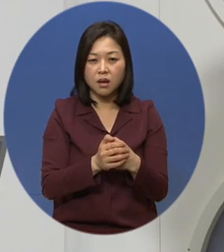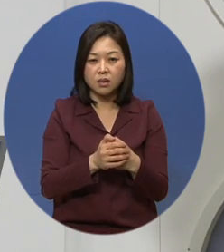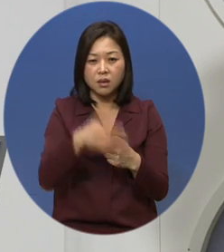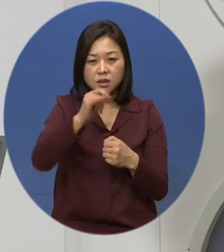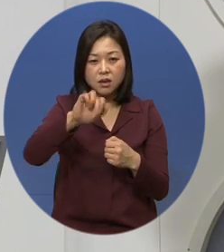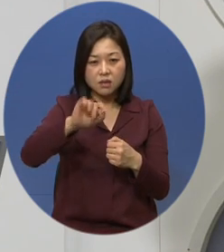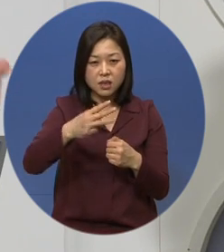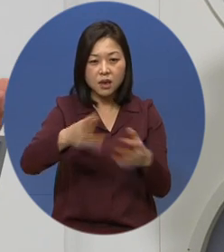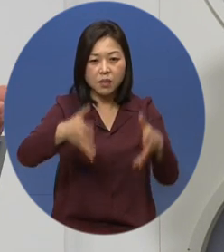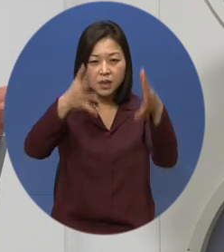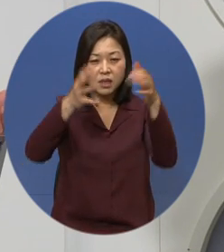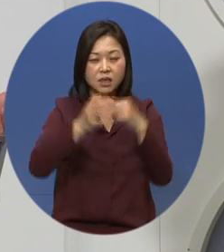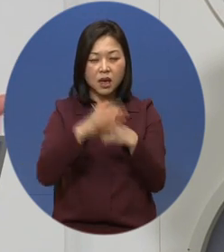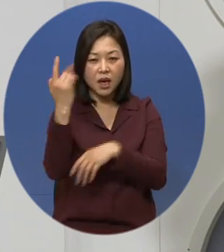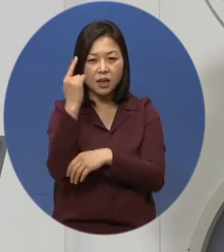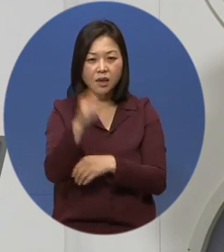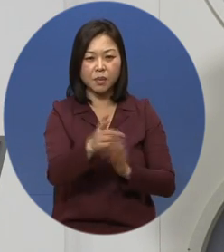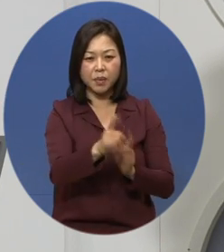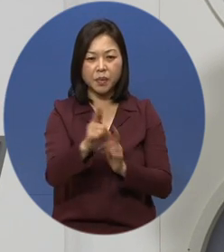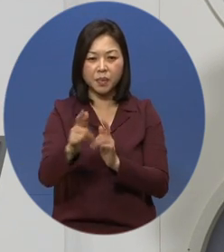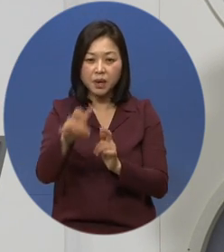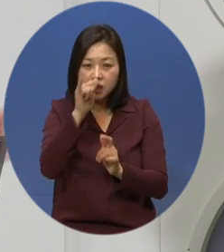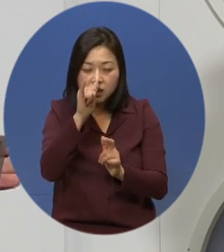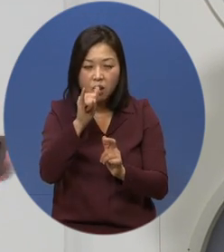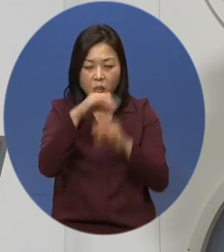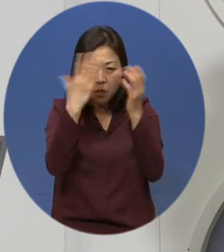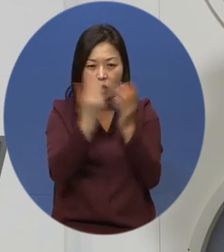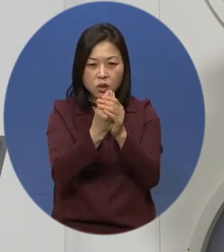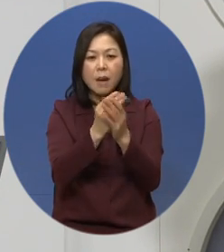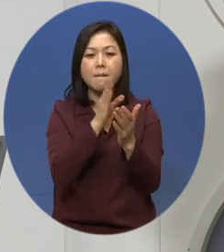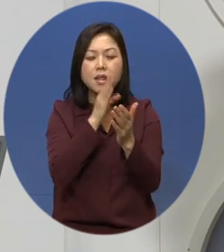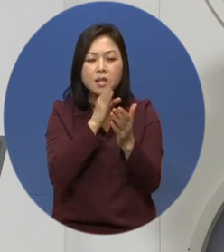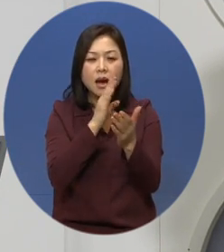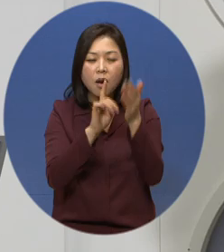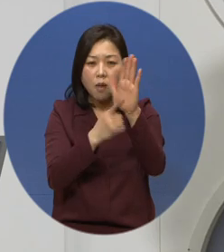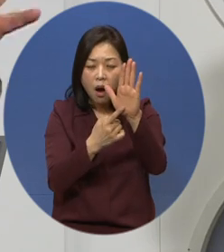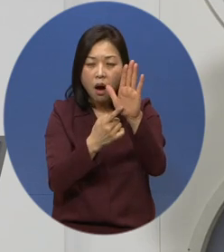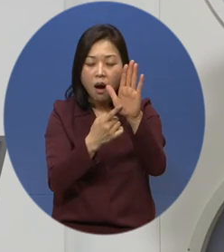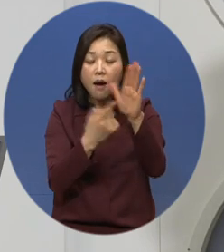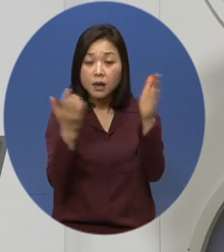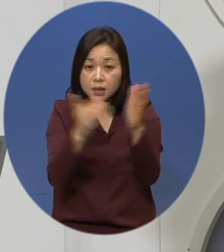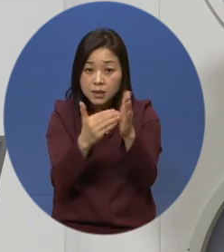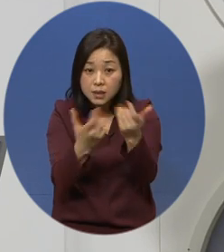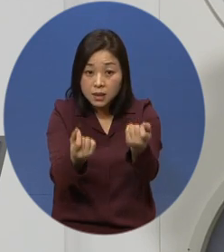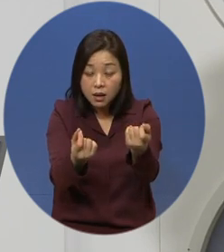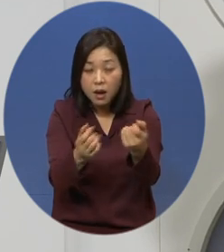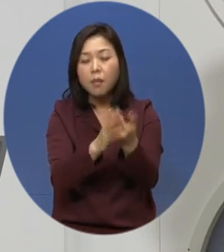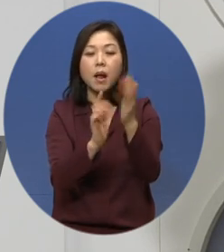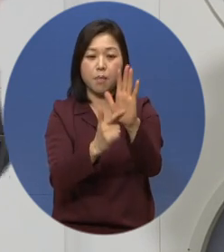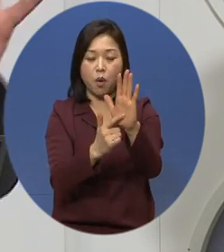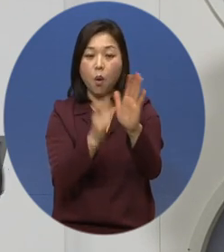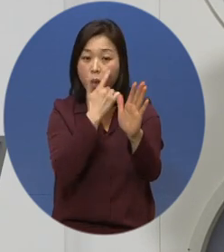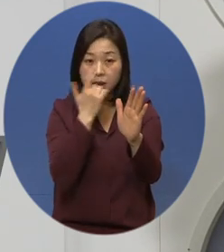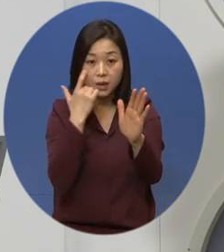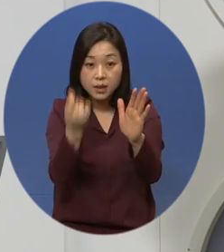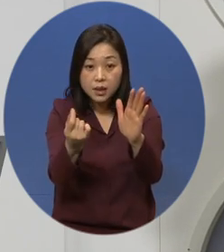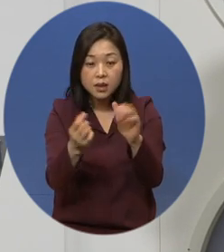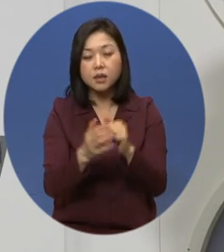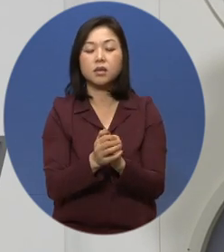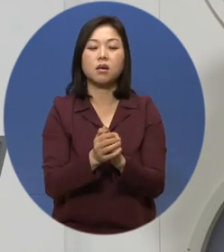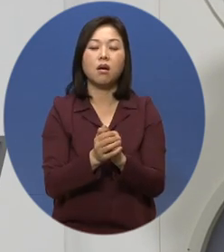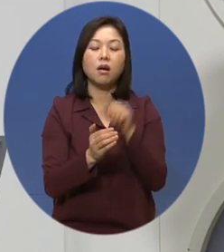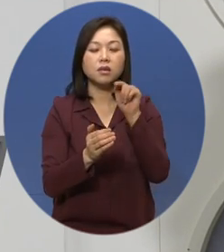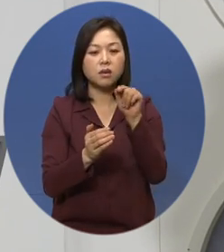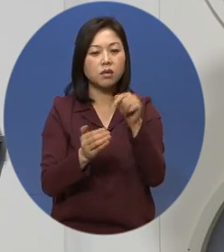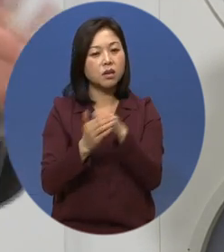거다 이제 발표나 짠 씁니까 헬기 사기 있었다 그것을 연상할 수 있게끔 계속 헬기 단독